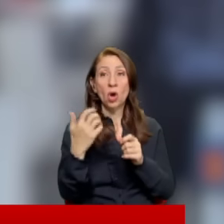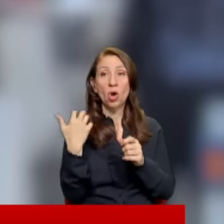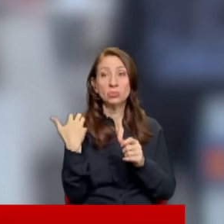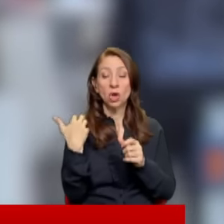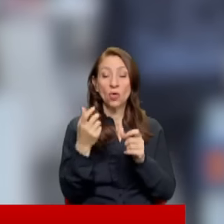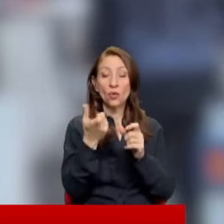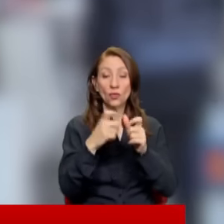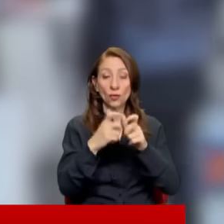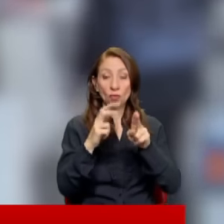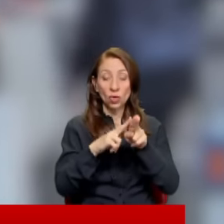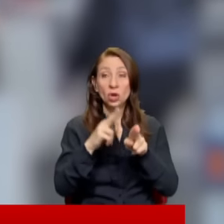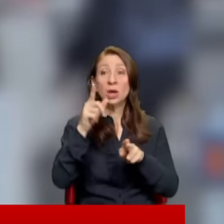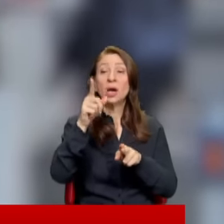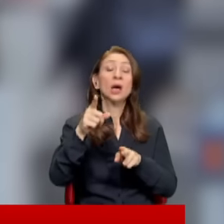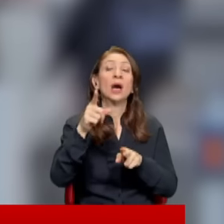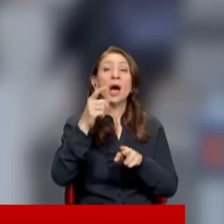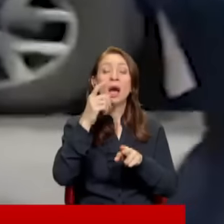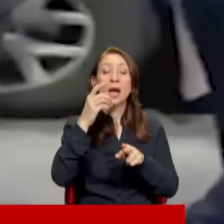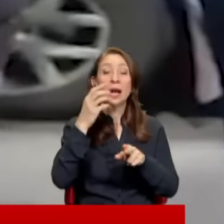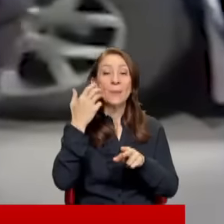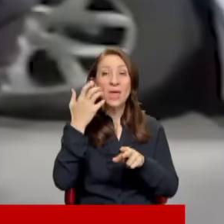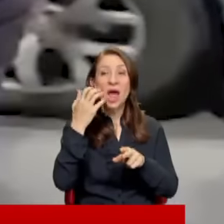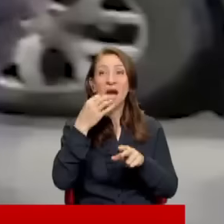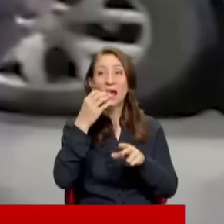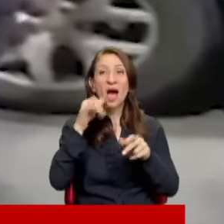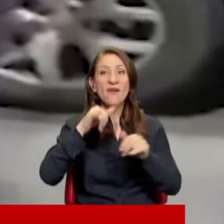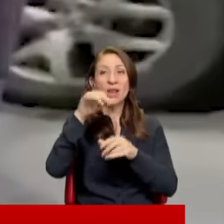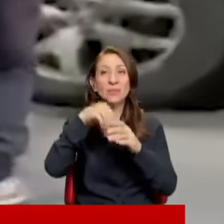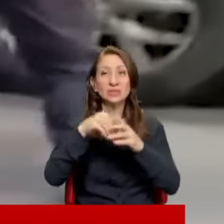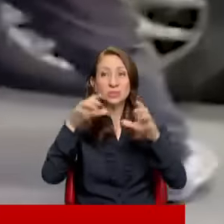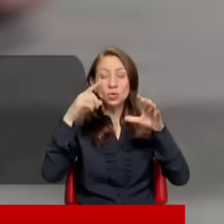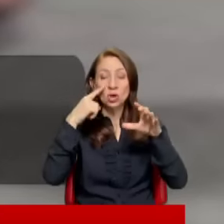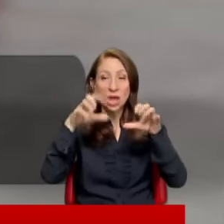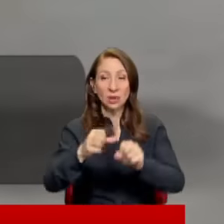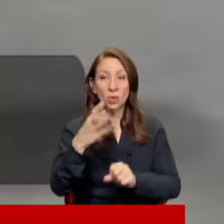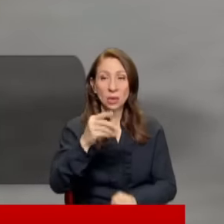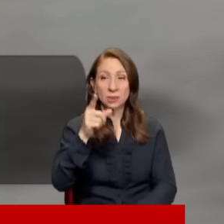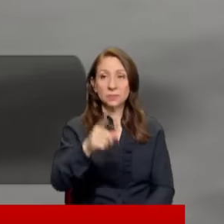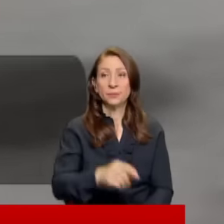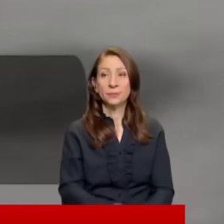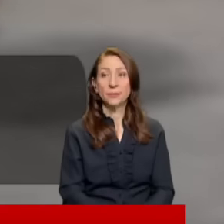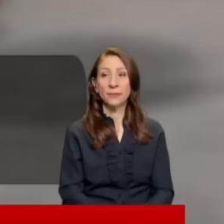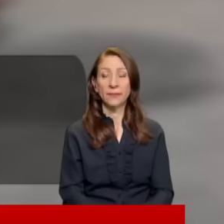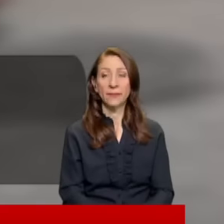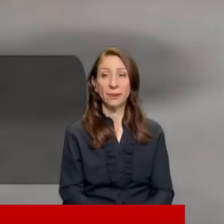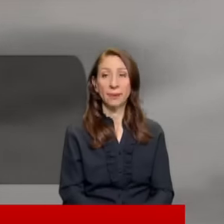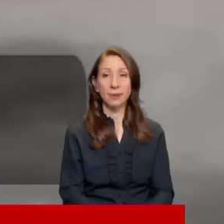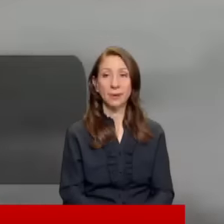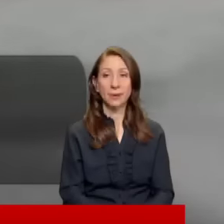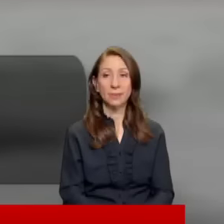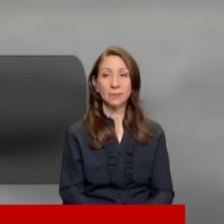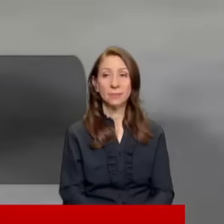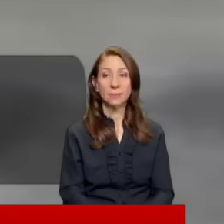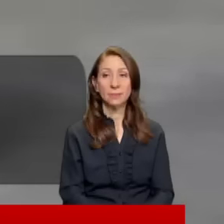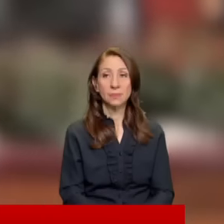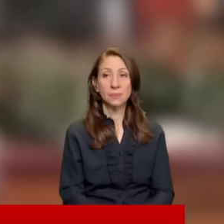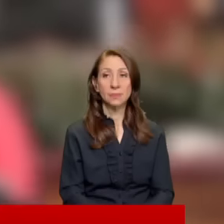Gültekin Kaplanı Ankara'da Havalimanı girişinde gözaltına alan isimlerdi